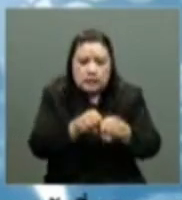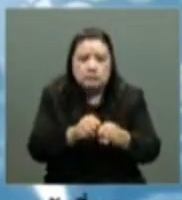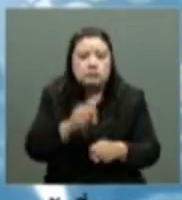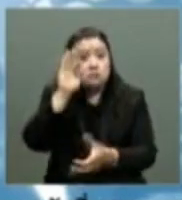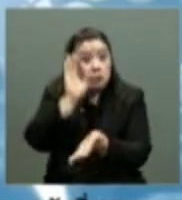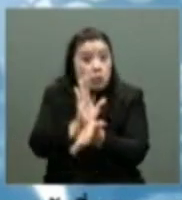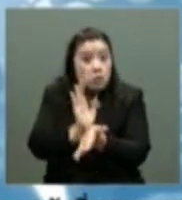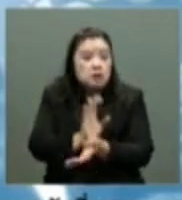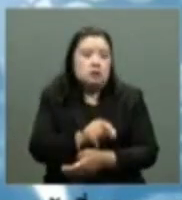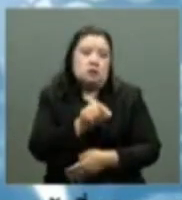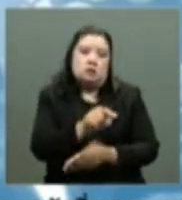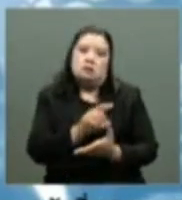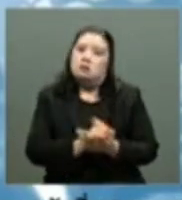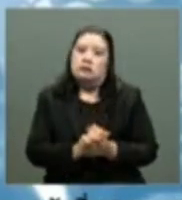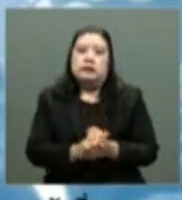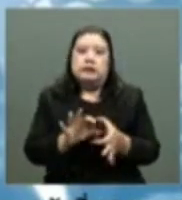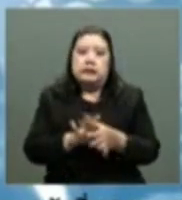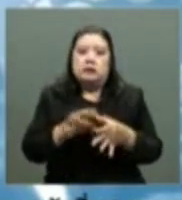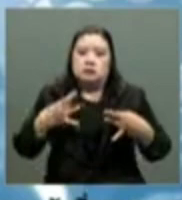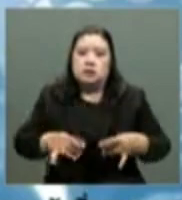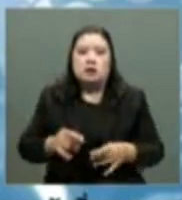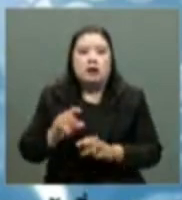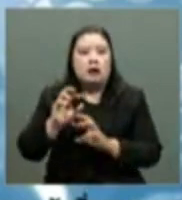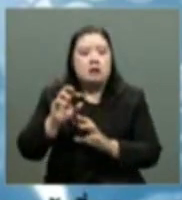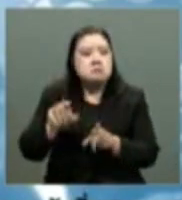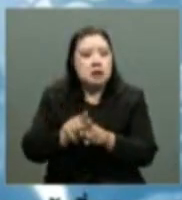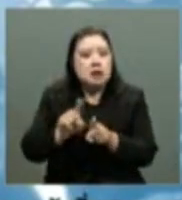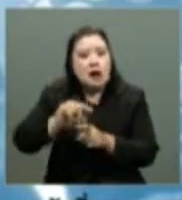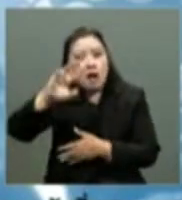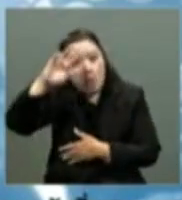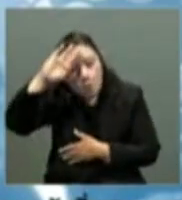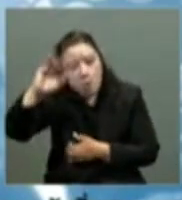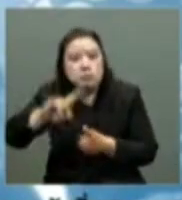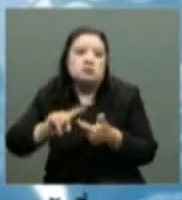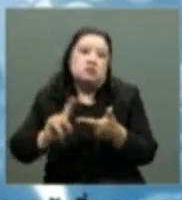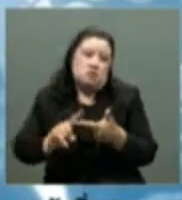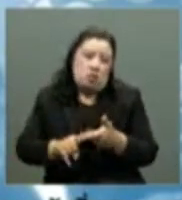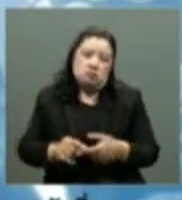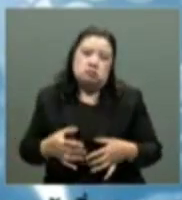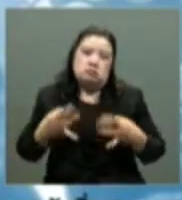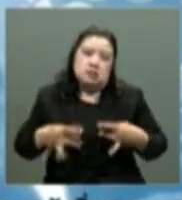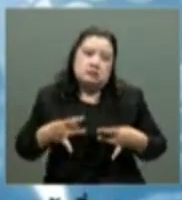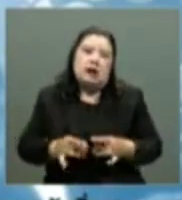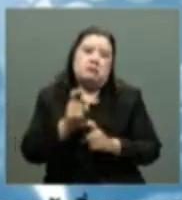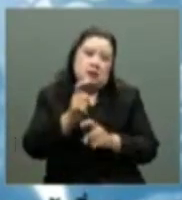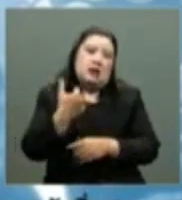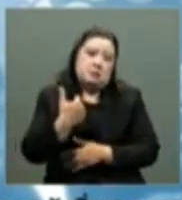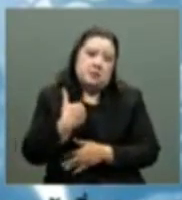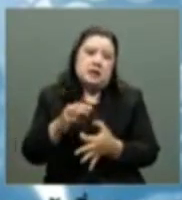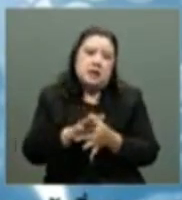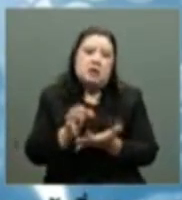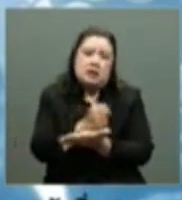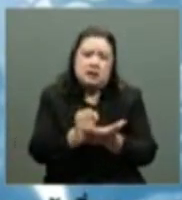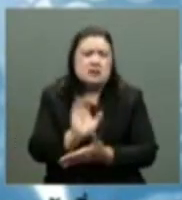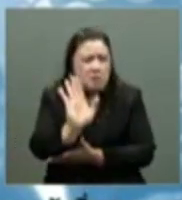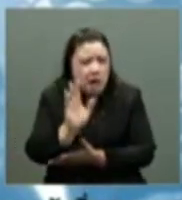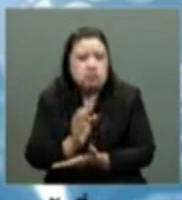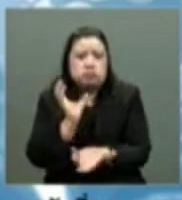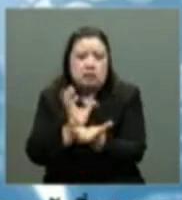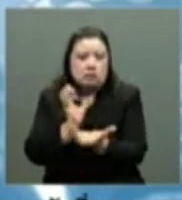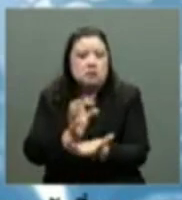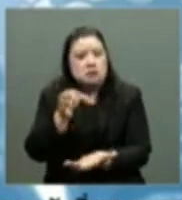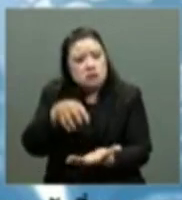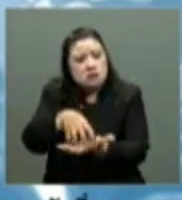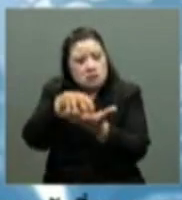ก็ไม่เสี่ยงในเรื่องของโรคก็เป็นเสี่ยงในเรื่องของชุดพฤติกรรมสังคมส่วนตัวยาเสพติดอย่างเงี้ยก็ไม่ควรเล่นพนันก็ไม่ควรนะ